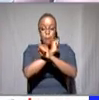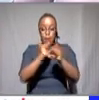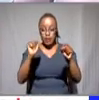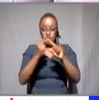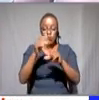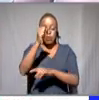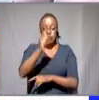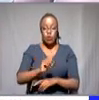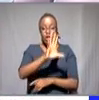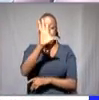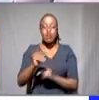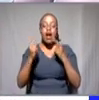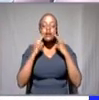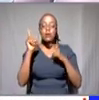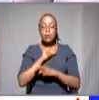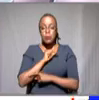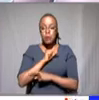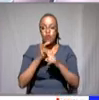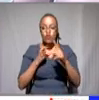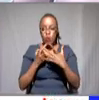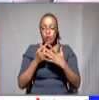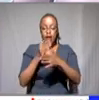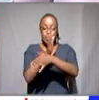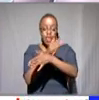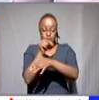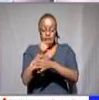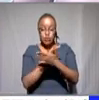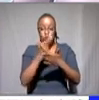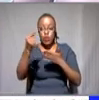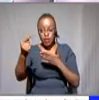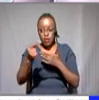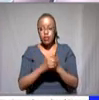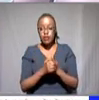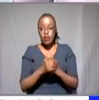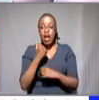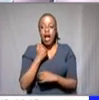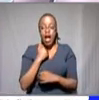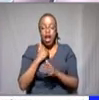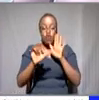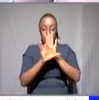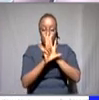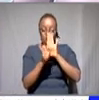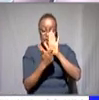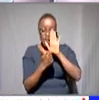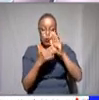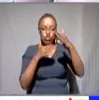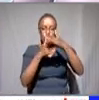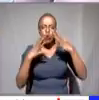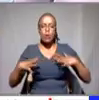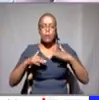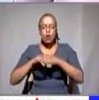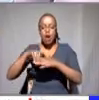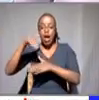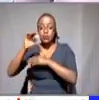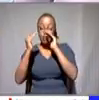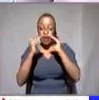South Africa ni ya rugire. Kuma mudhenya waka na kiumi ya geke. Ni ukuro na wadho ulea okugiri adu ukuro makiuma dhini